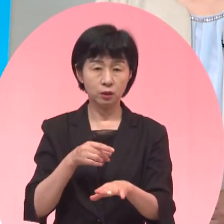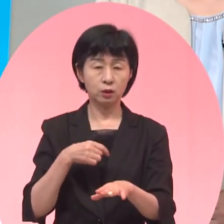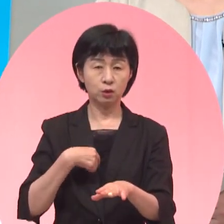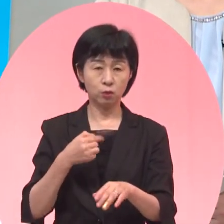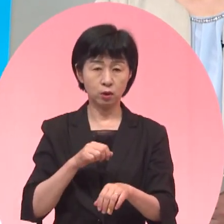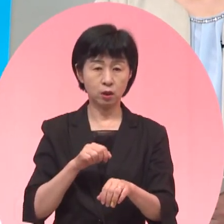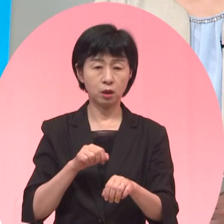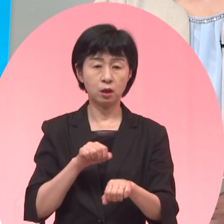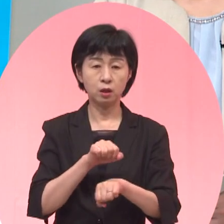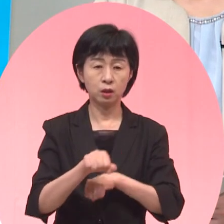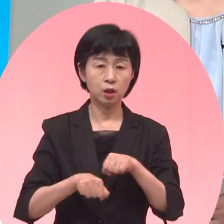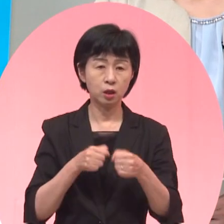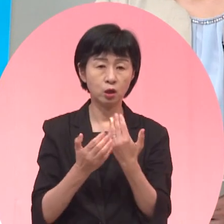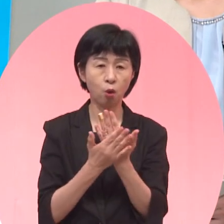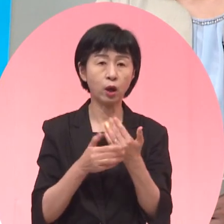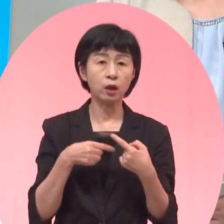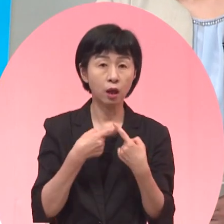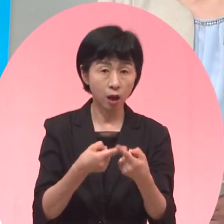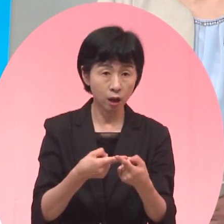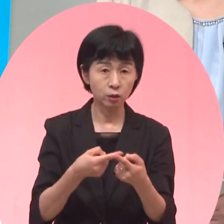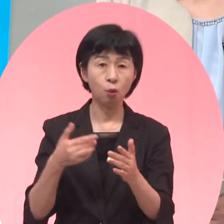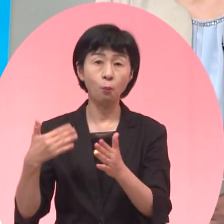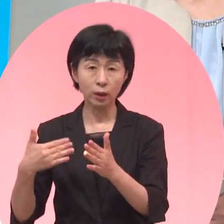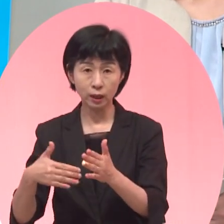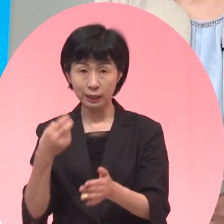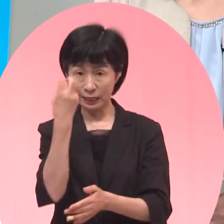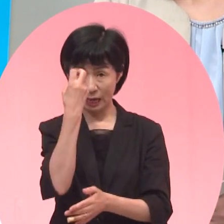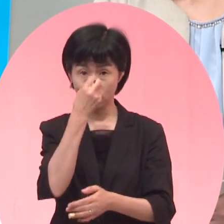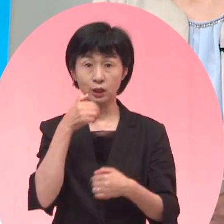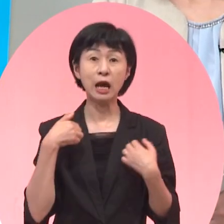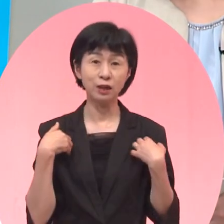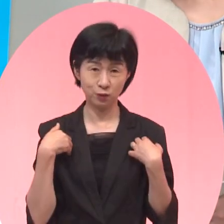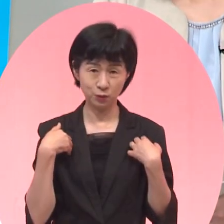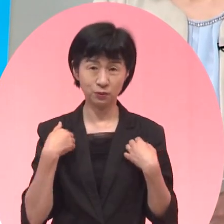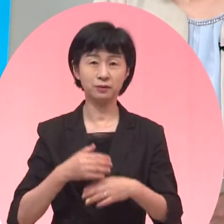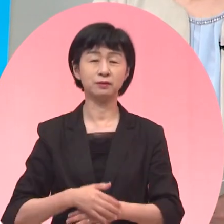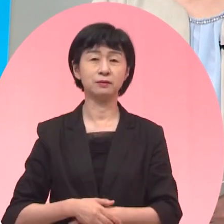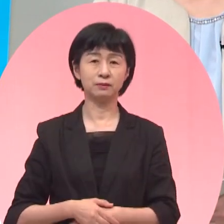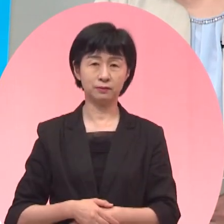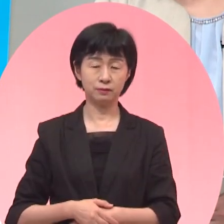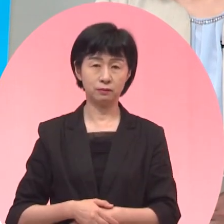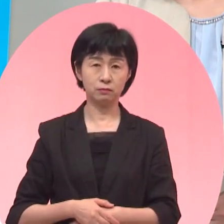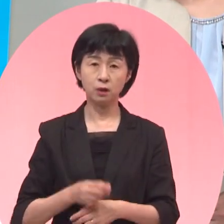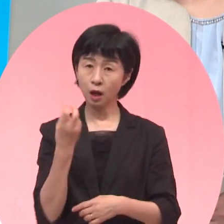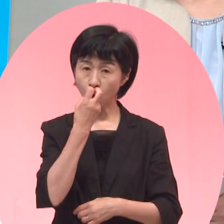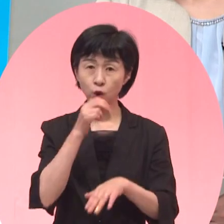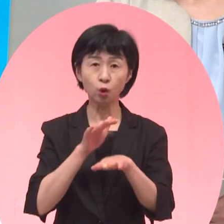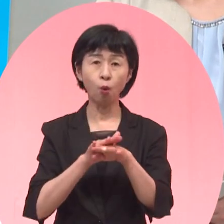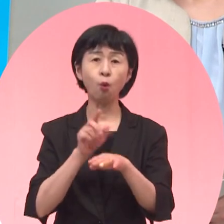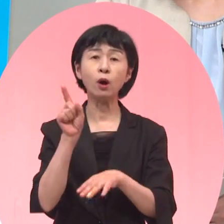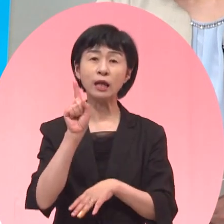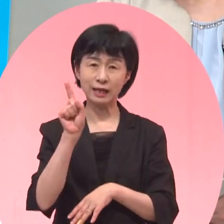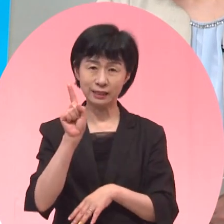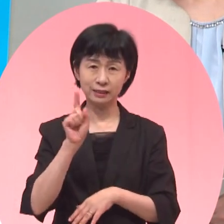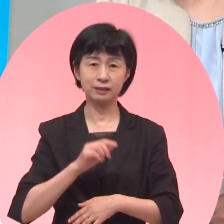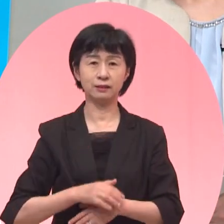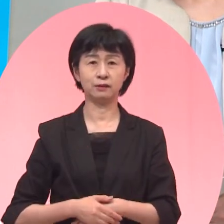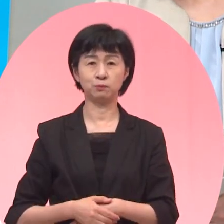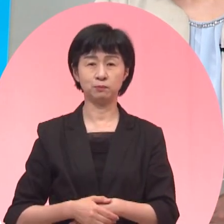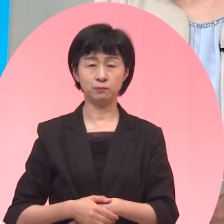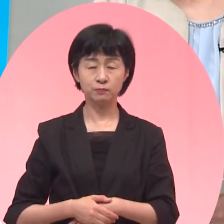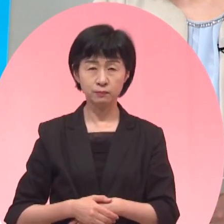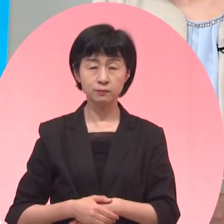自分が自転車保険に加入しているかどうか確認が必要になるわけですね。どうやって確認したらいいんでしょうか？ は